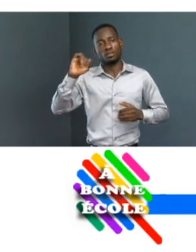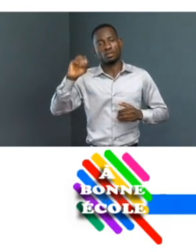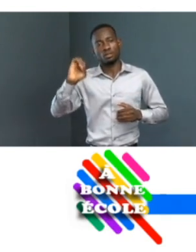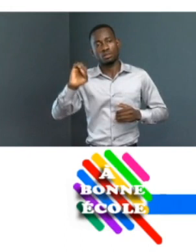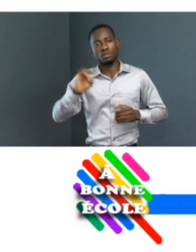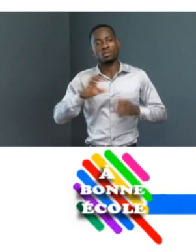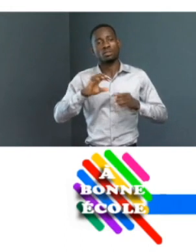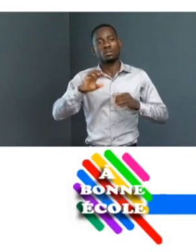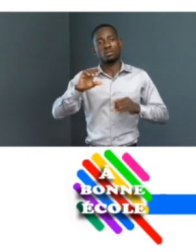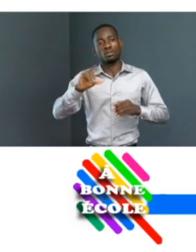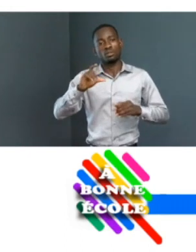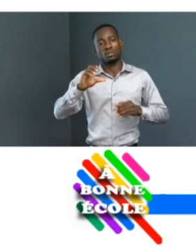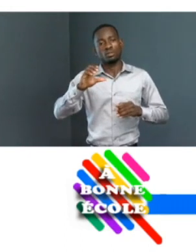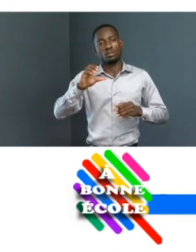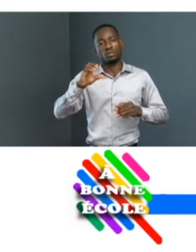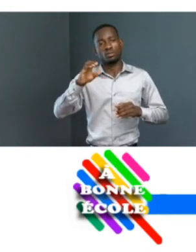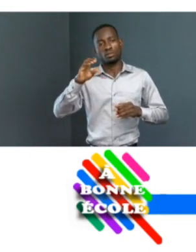le décollement de la rétine.